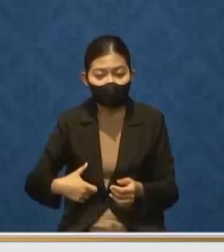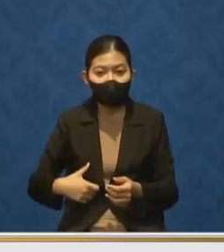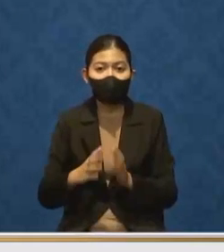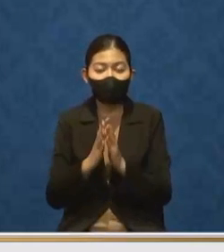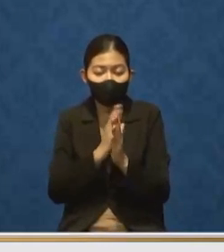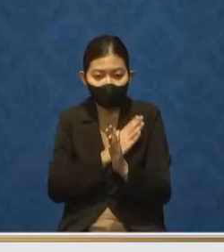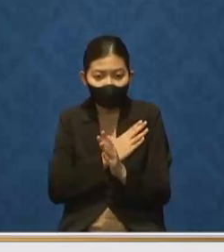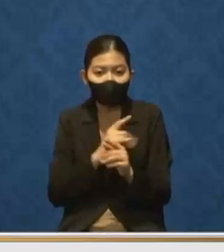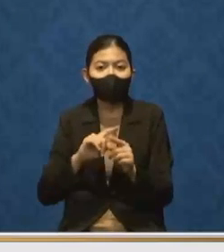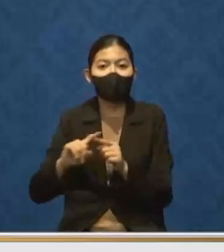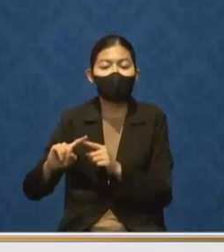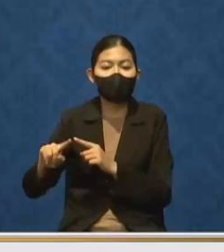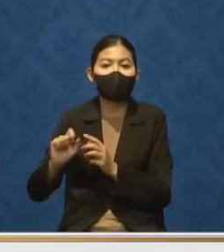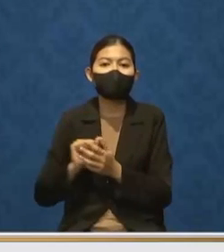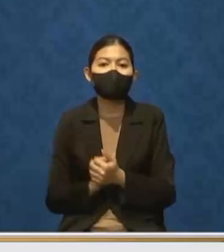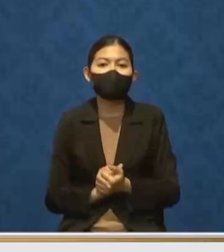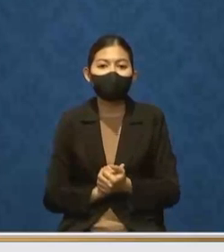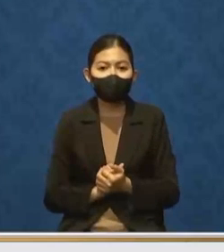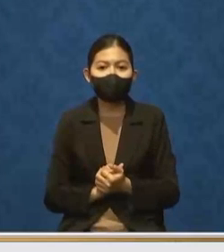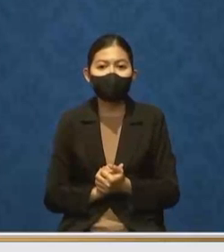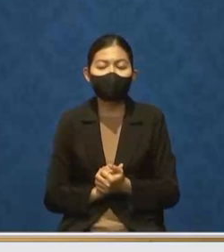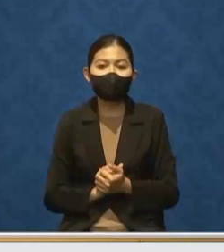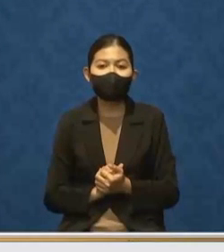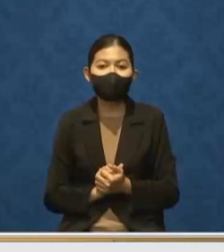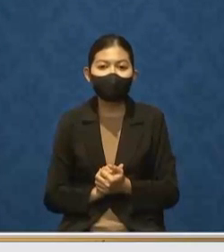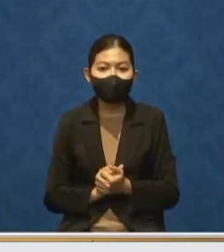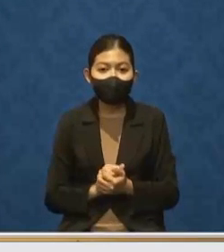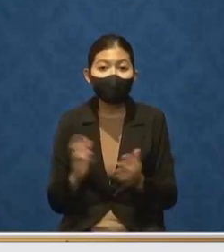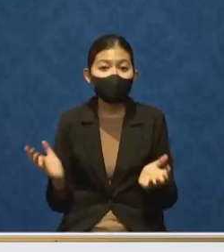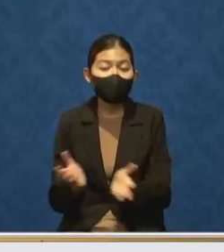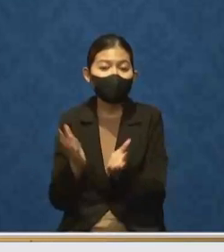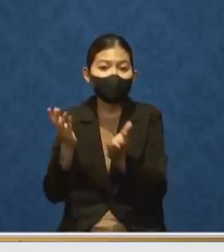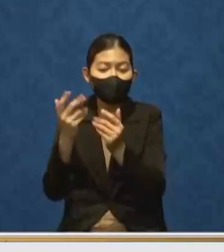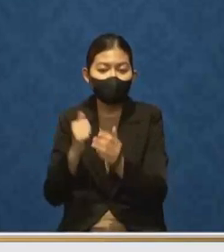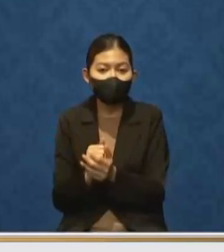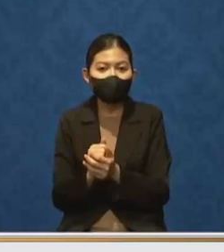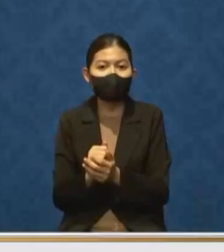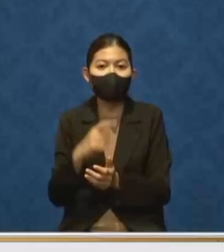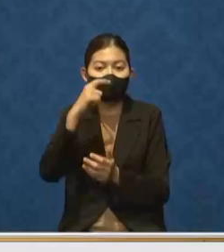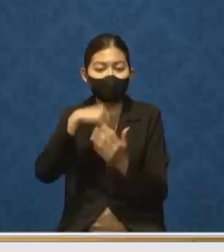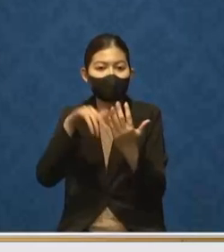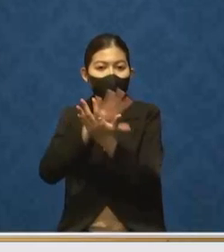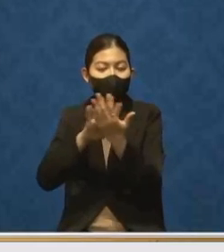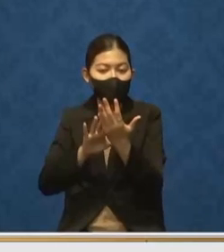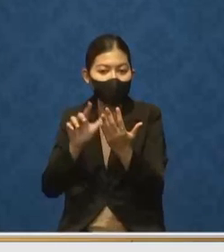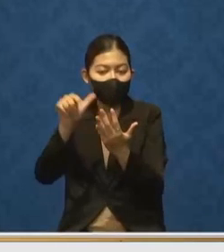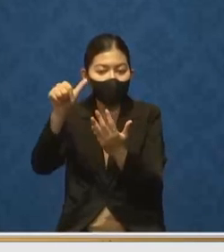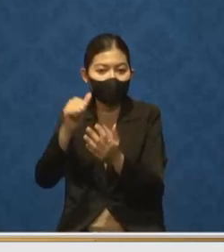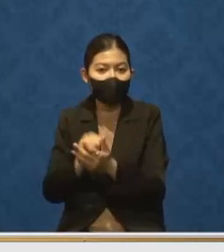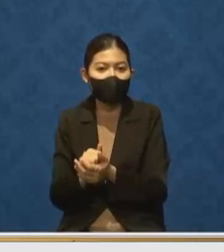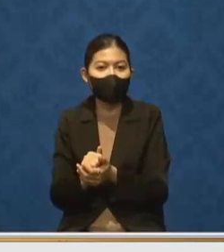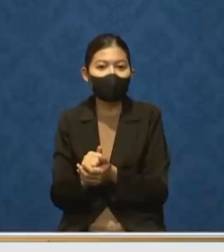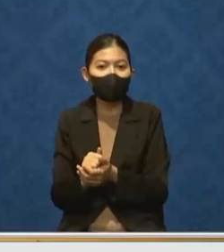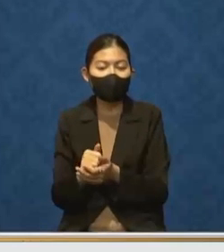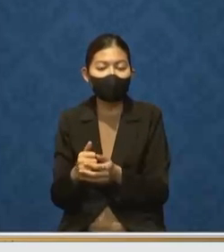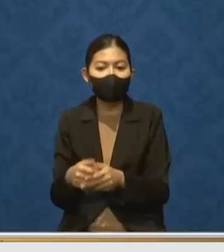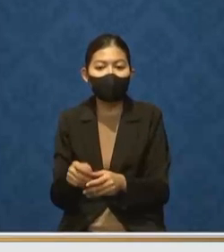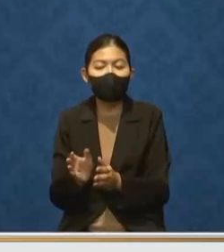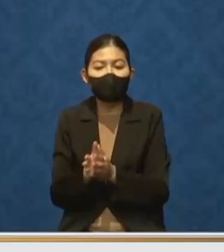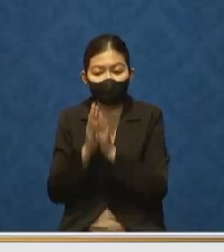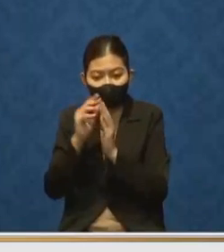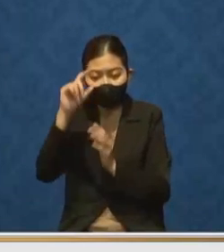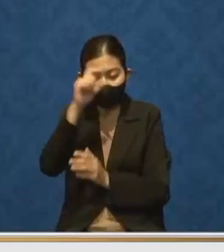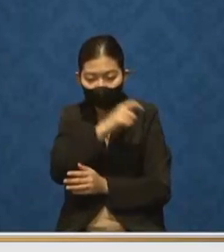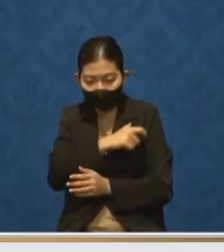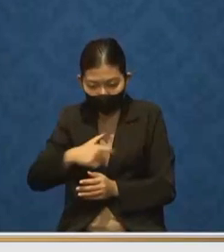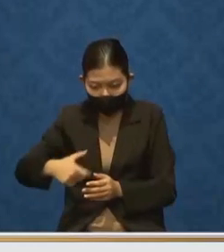ติเสริมสร้างความมั่นคงในการเทิดทูนสถาบันหลักและเสริมสร้างเอกลักษณ์ของชาติถวายความปลอดภัยพระมหากษัตริย์และพระบรมวงศานุว